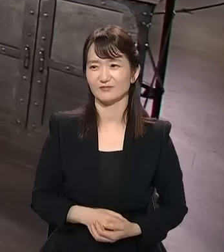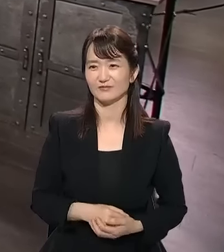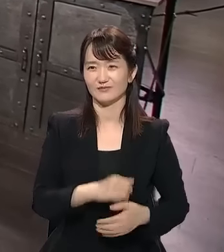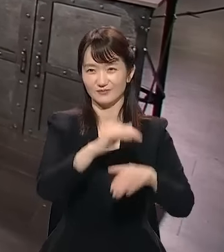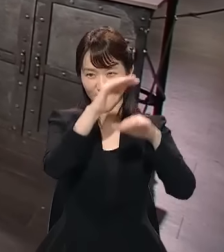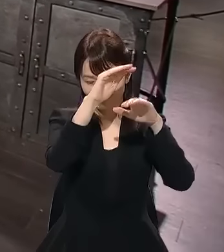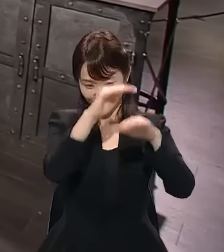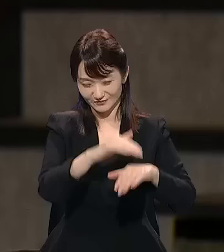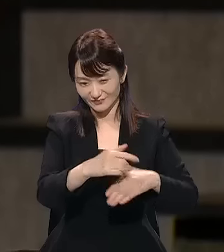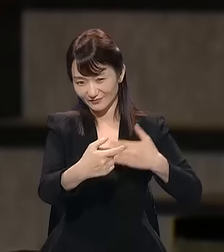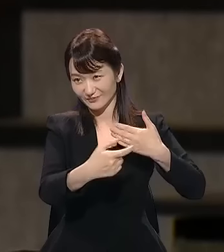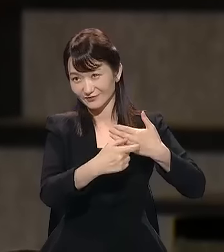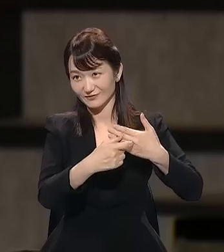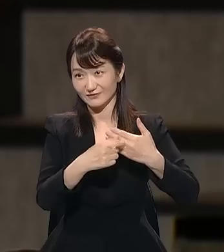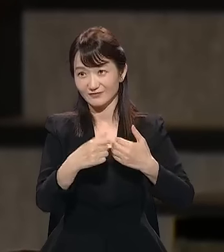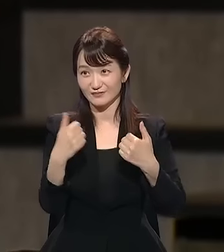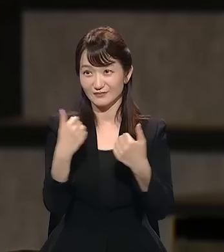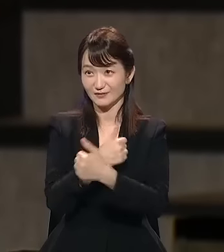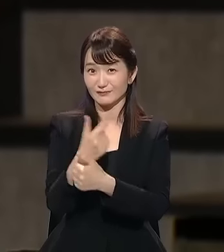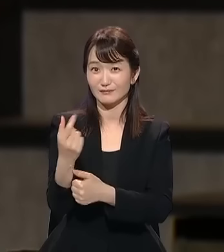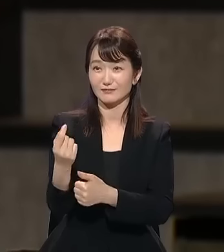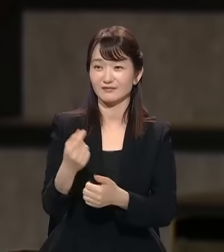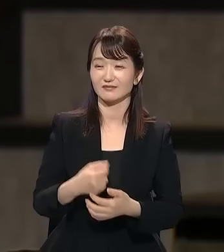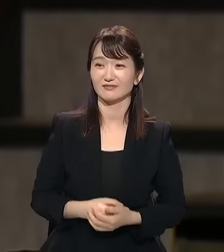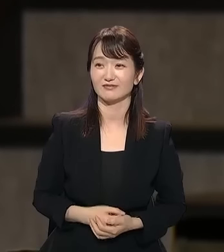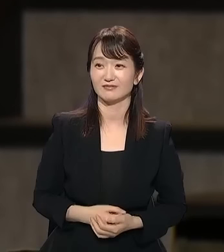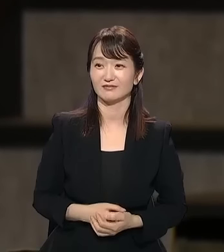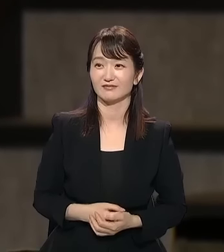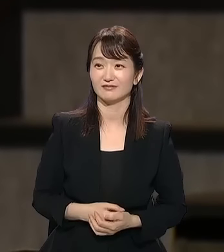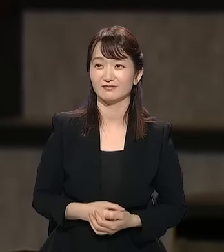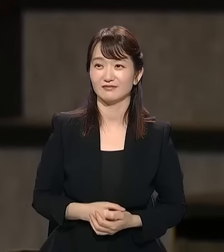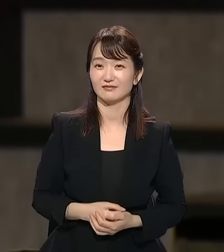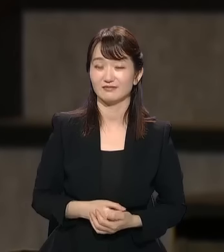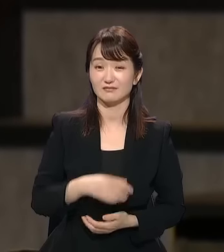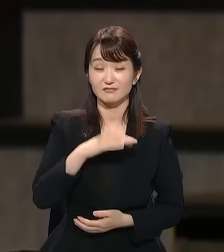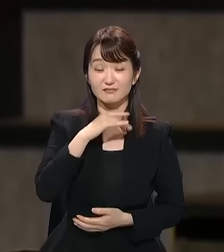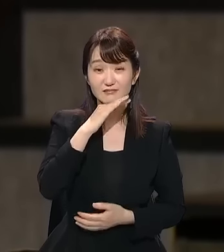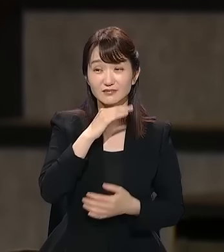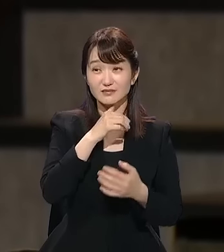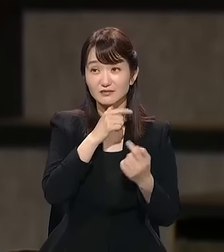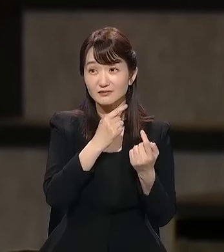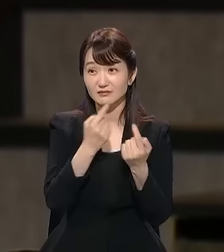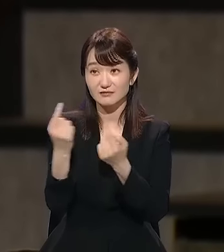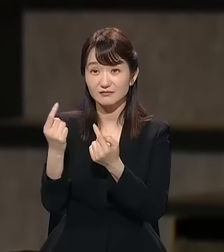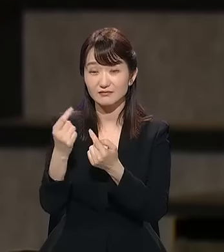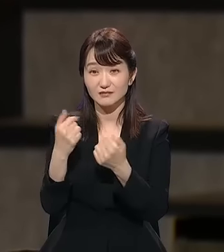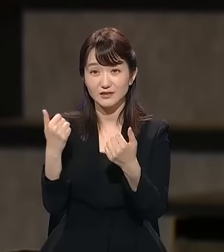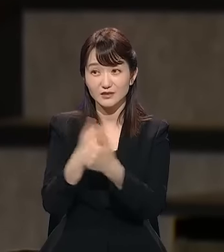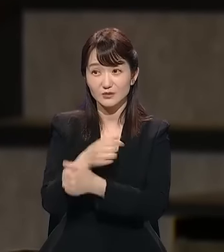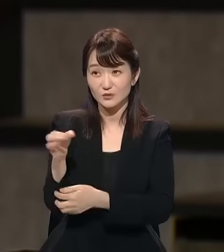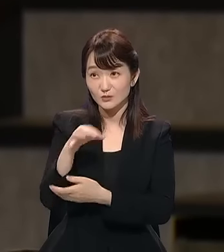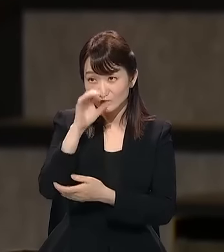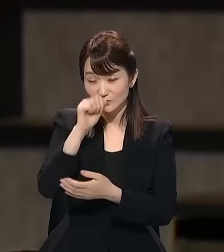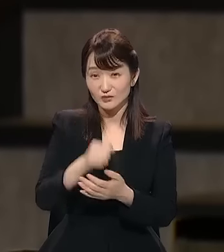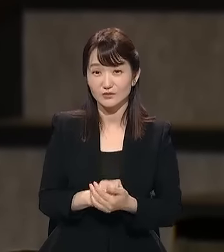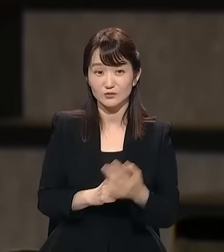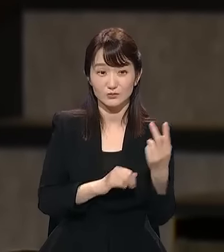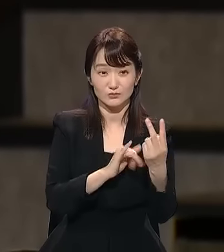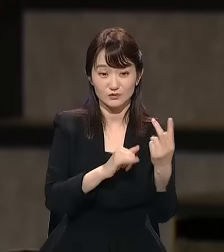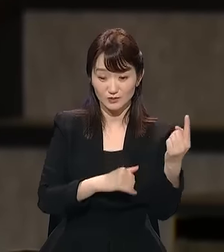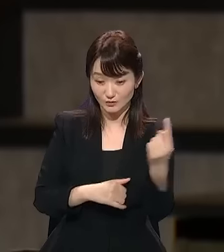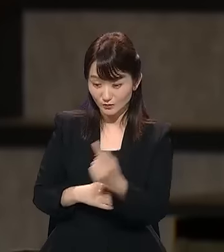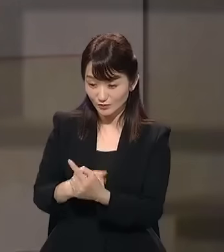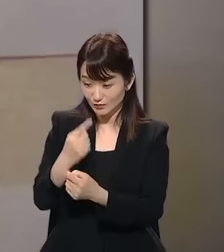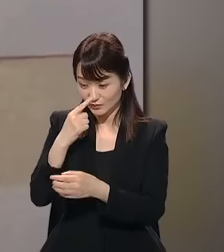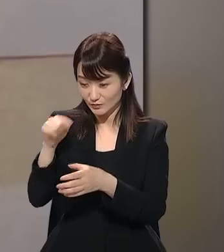내용 아저씨도 똑같은 거죠 뭐 뭐 나이 도나 공짜 좋아하는 거 아저씨도 있을 수 있고 둘이 커피숍 와서 한 잔 시키고